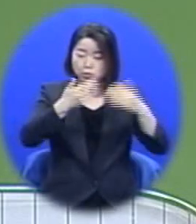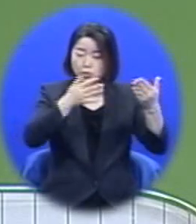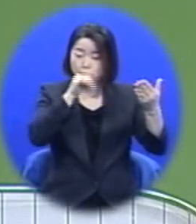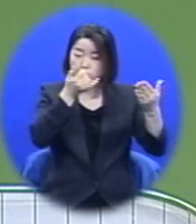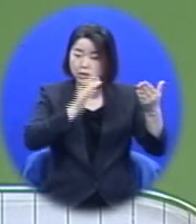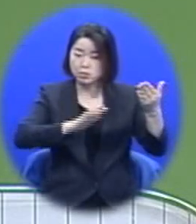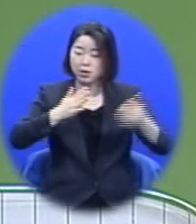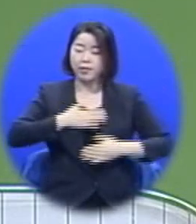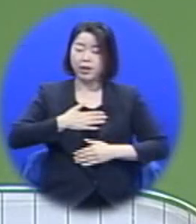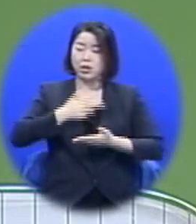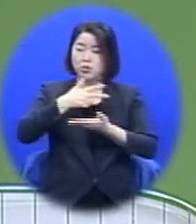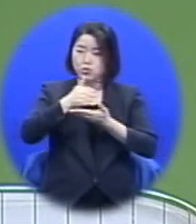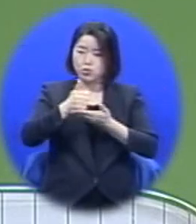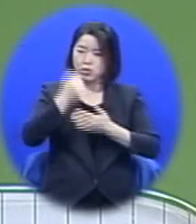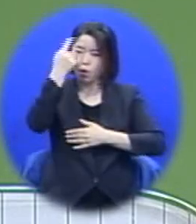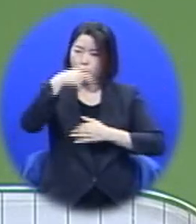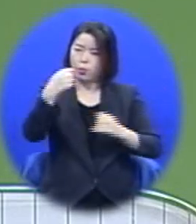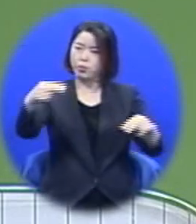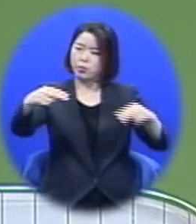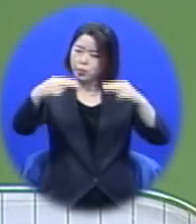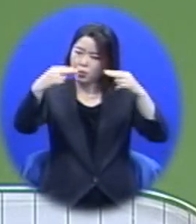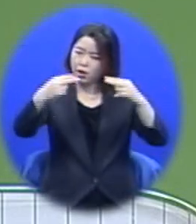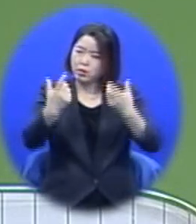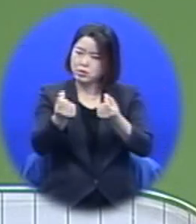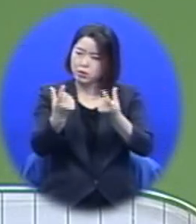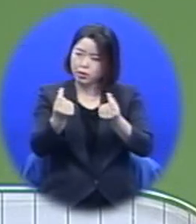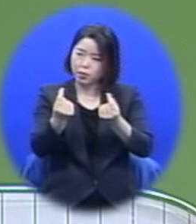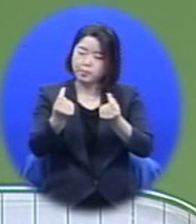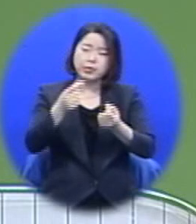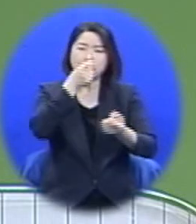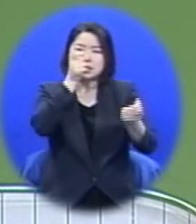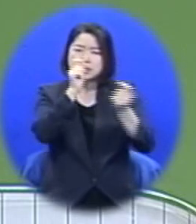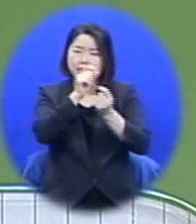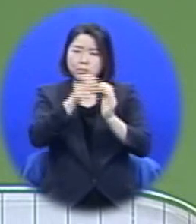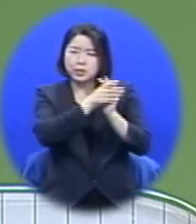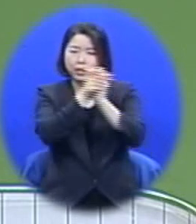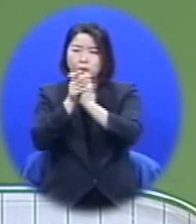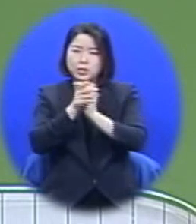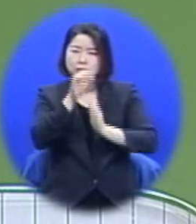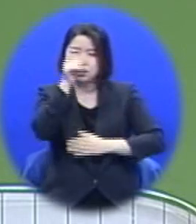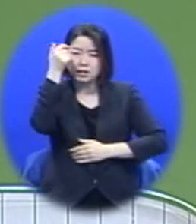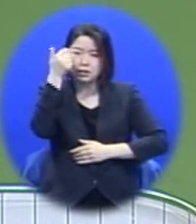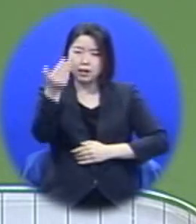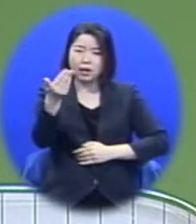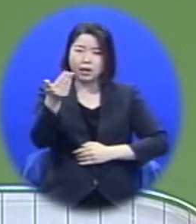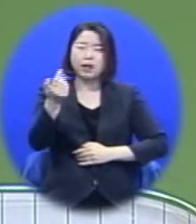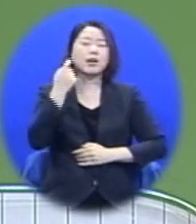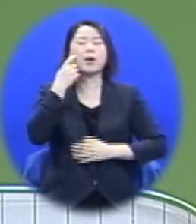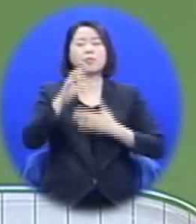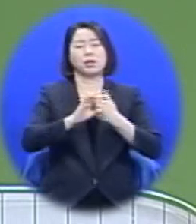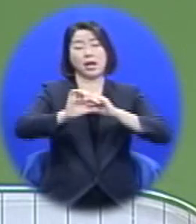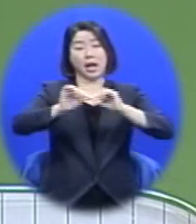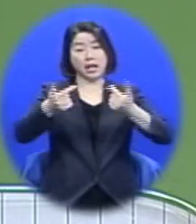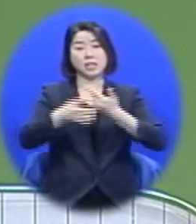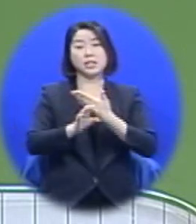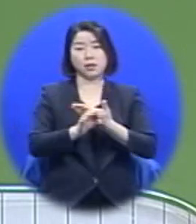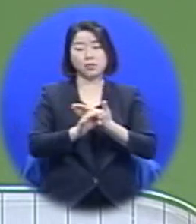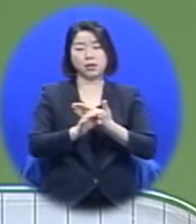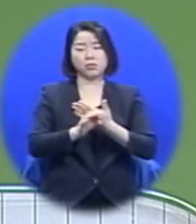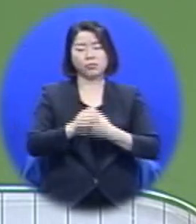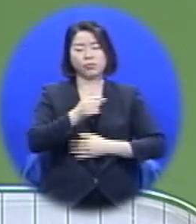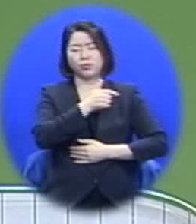나는 얼굴을 대면 해 보는 것처럼 그렇게 친밀 1가 만약에 그렇지 않다면 대단히 두려운 것입니다